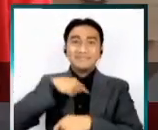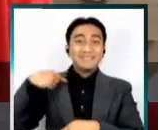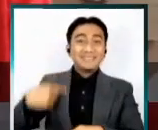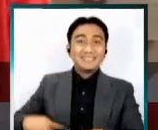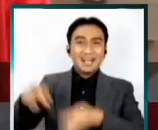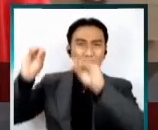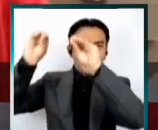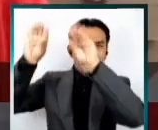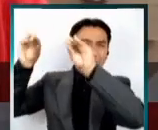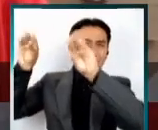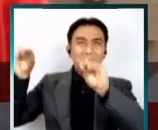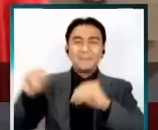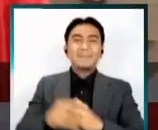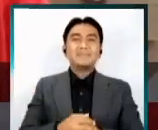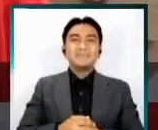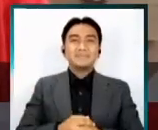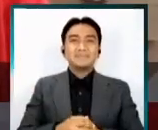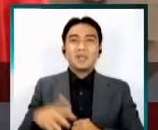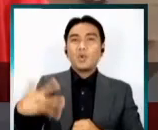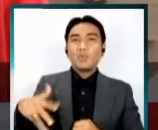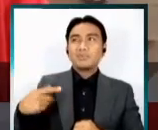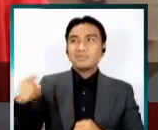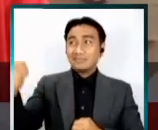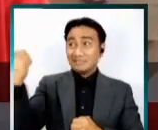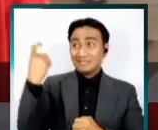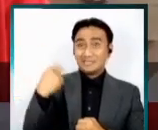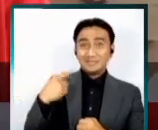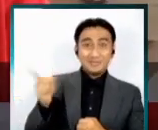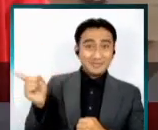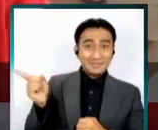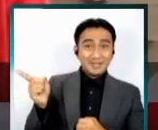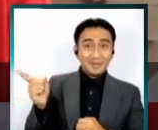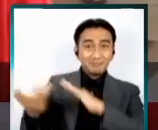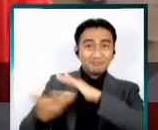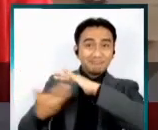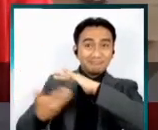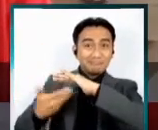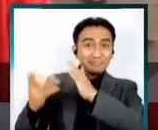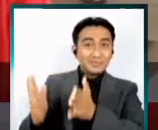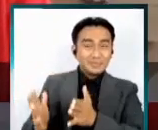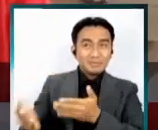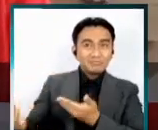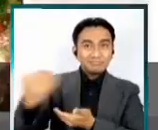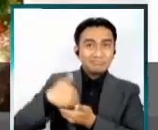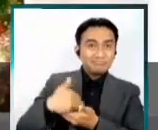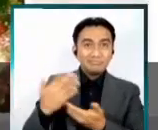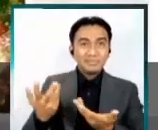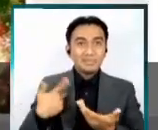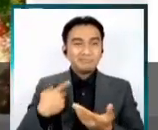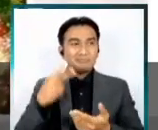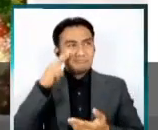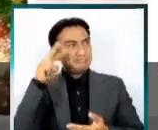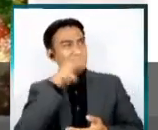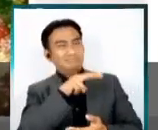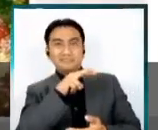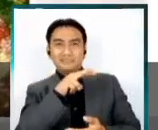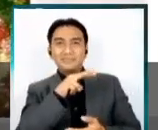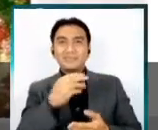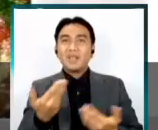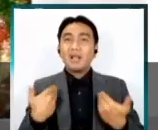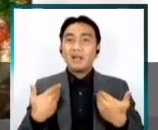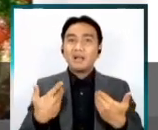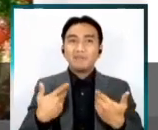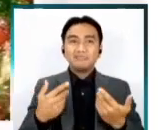sila yung mga nagdadaan na nag-walking. They stand for a